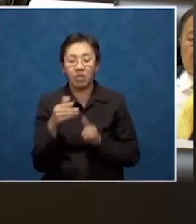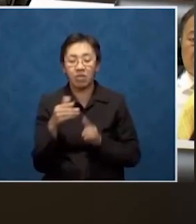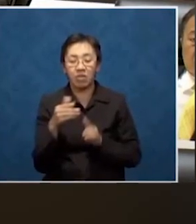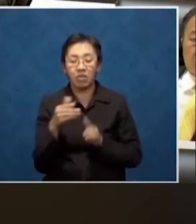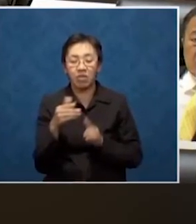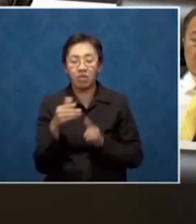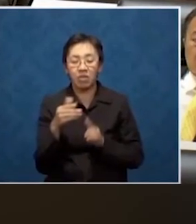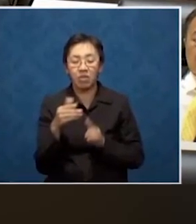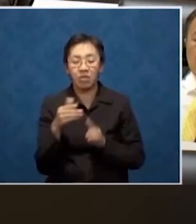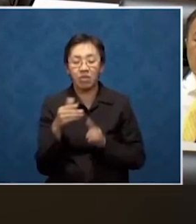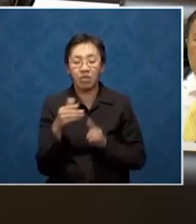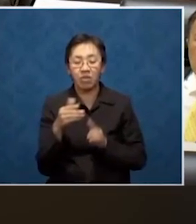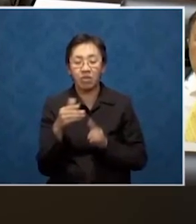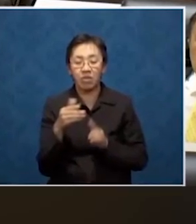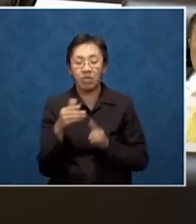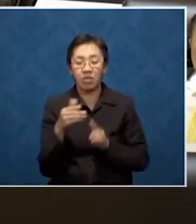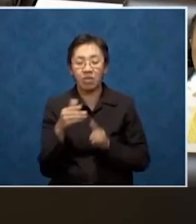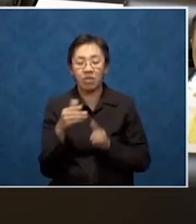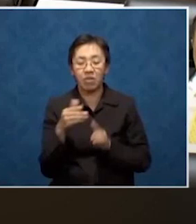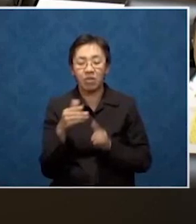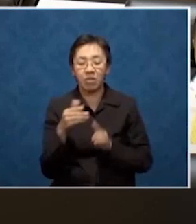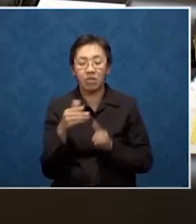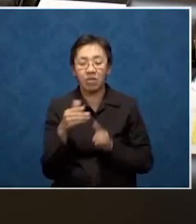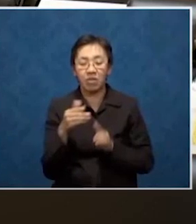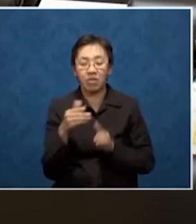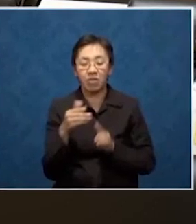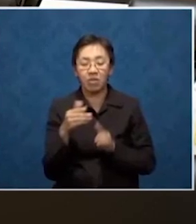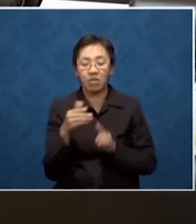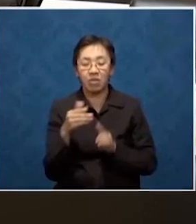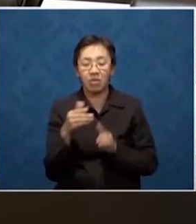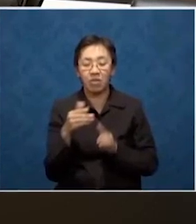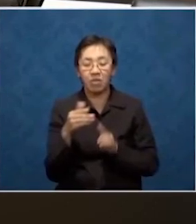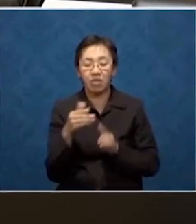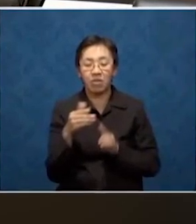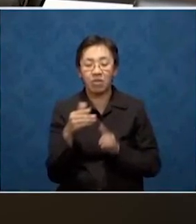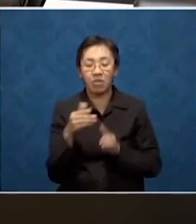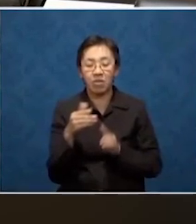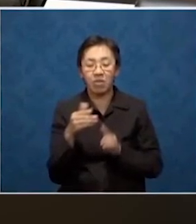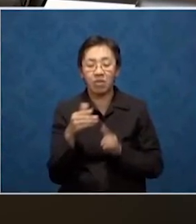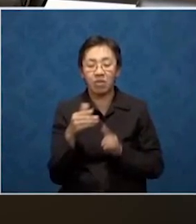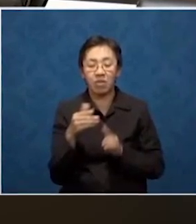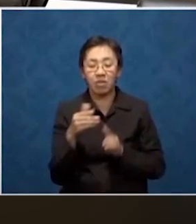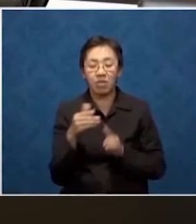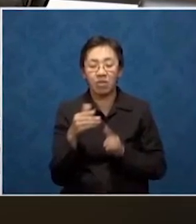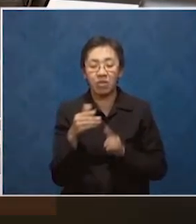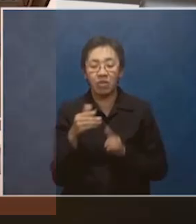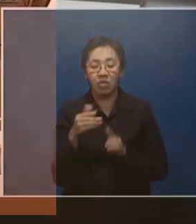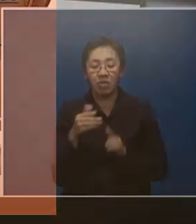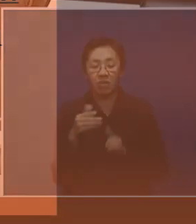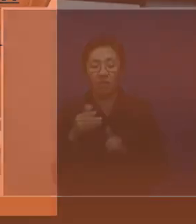ที่มารุมด่าโดยได้โพสต์ดังนี้แจ้งฝูงไฮยีน่าที่คุ้มคลั่งกำลังรุมถล่มสว.